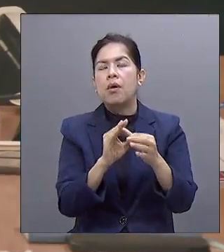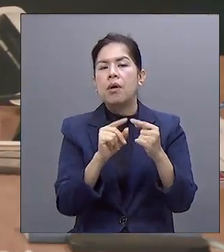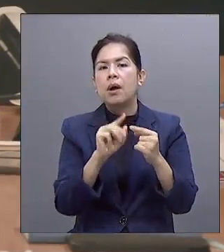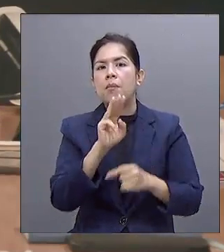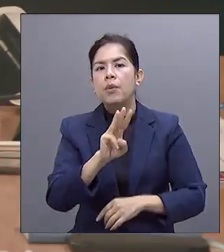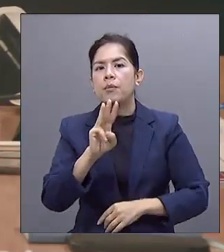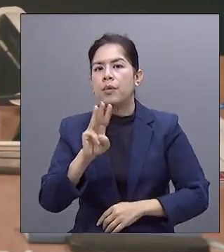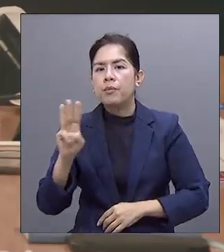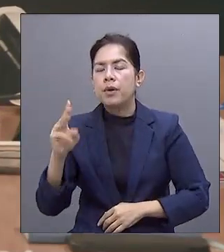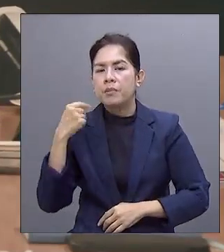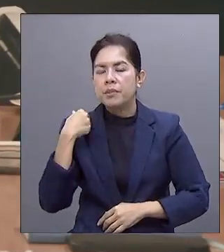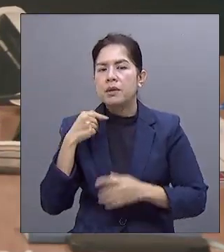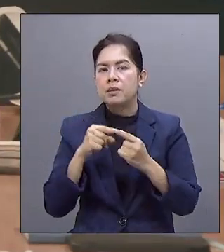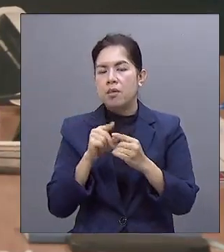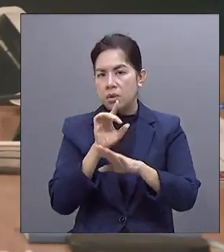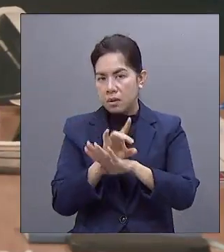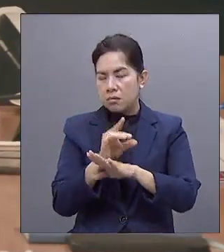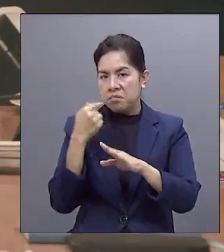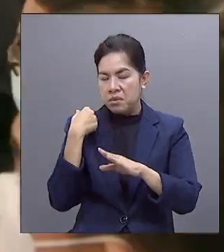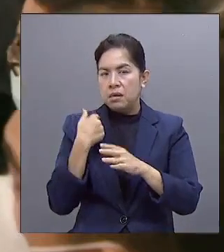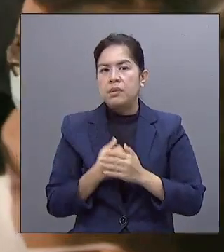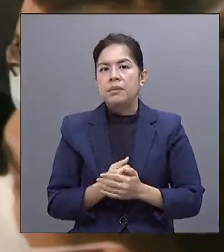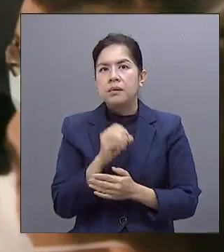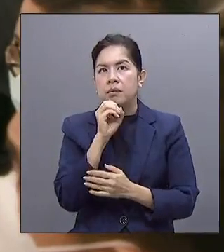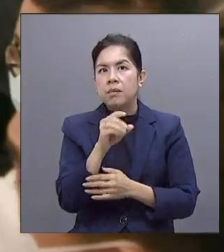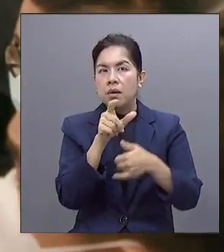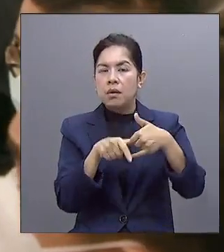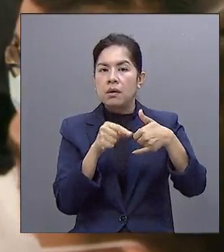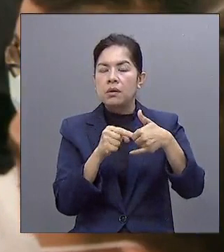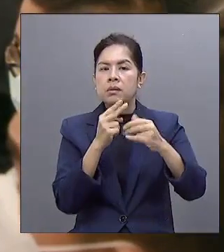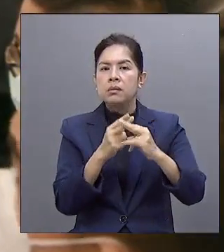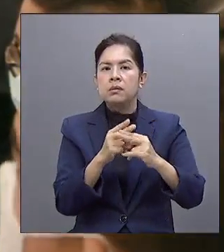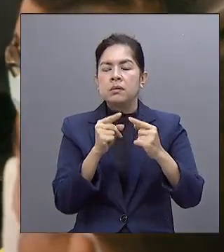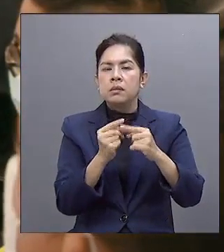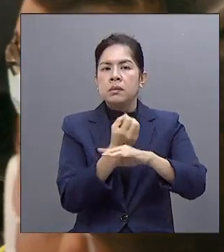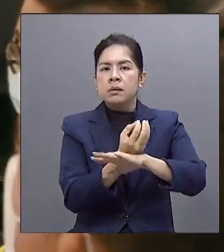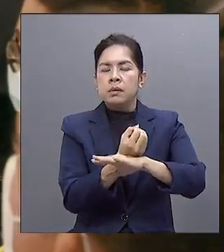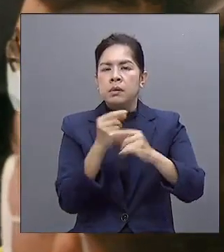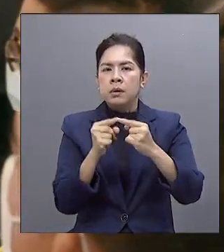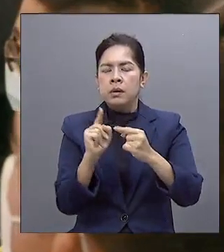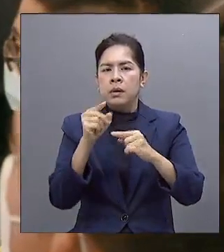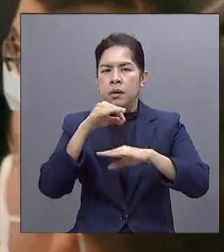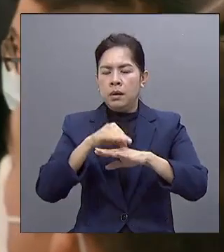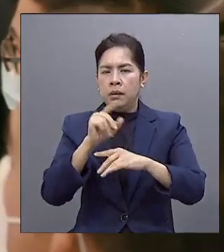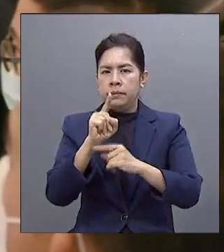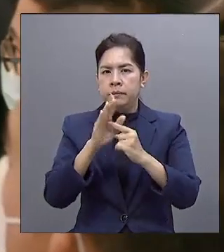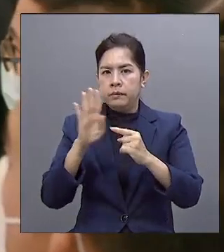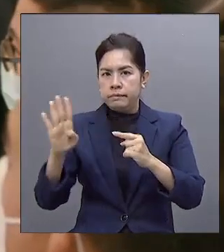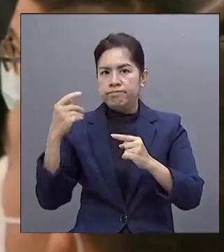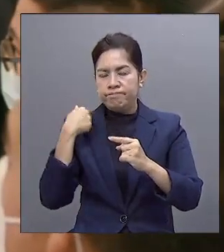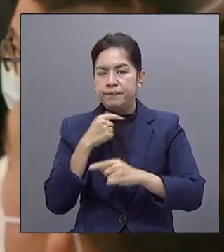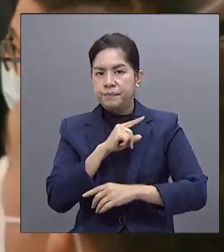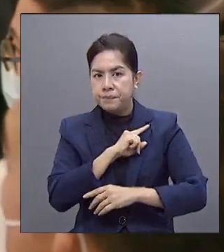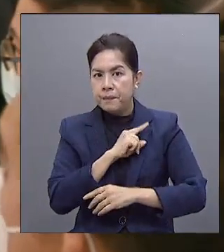น์โดยเฉพาะที่ปทุมธานีโดยอ้างชื่อดาบเพชรหน้าห้องผู้การเป็นคนดูแลเรียกเก็บเงินจากบ่อน